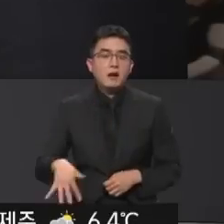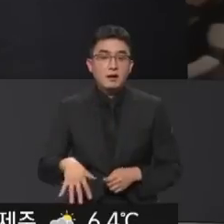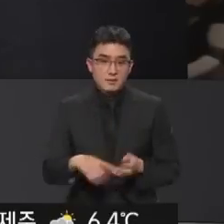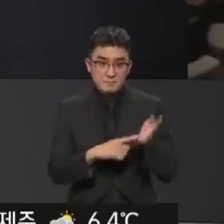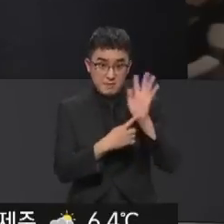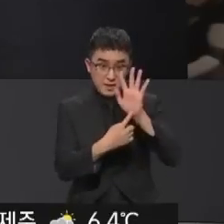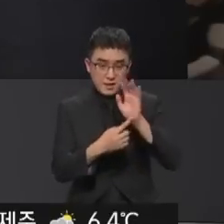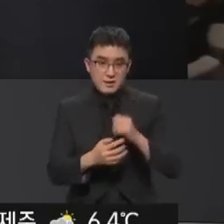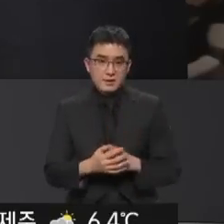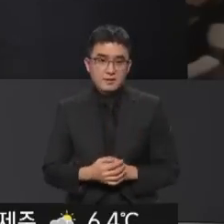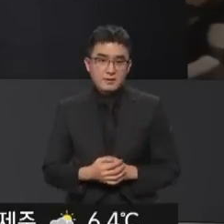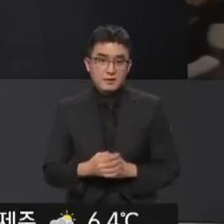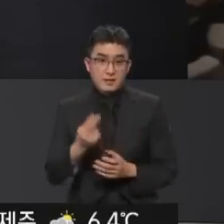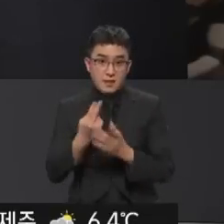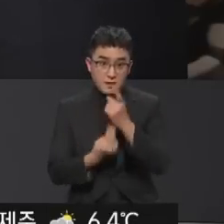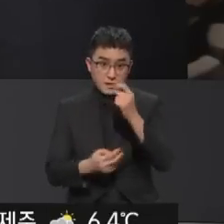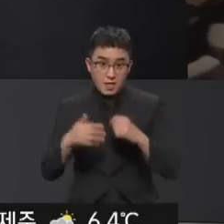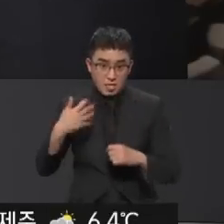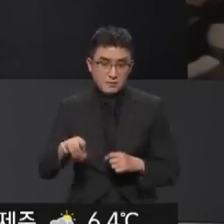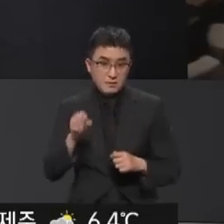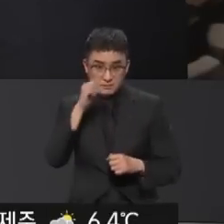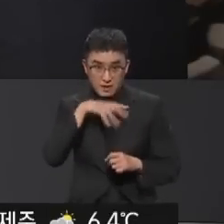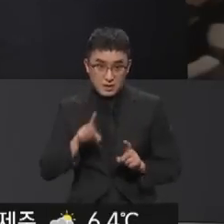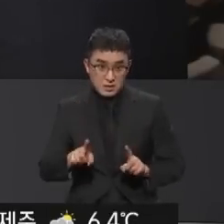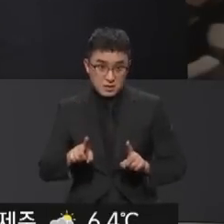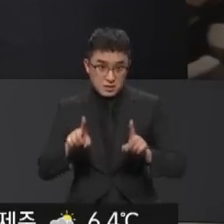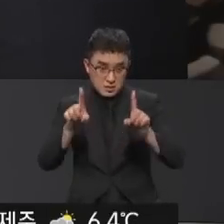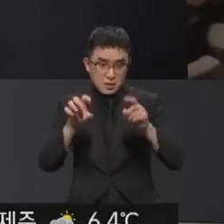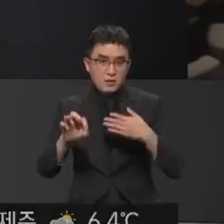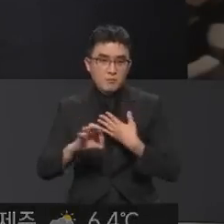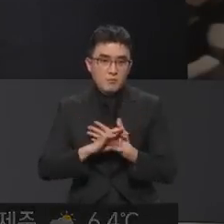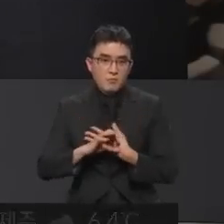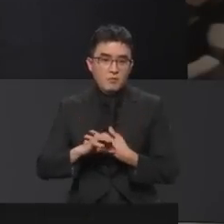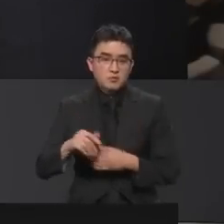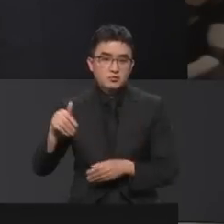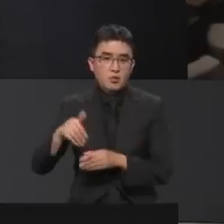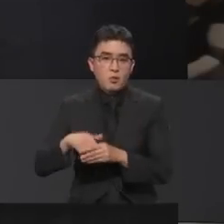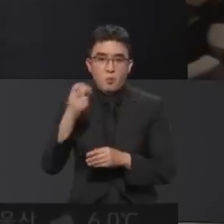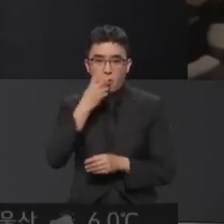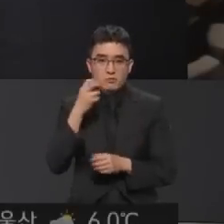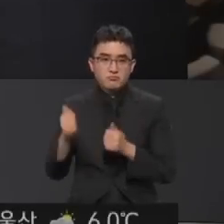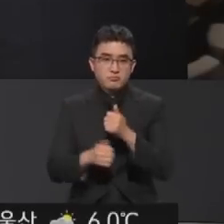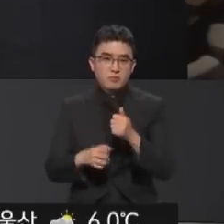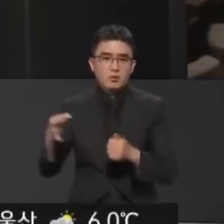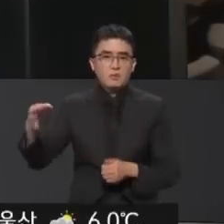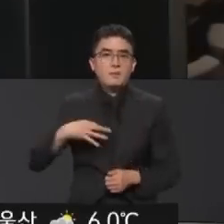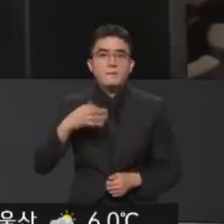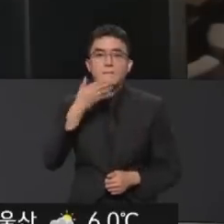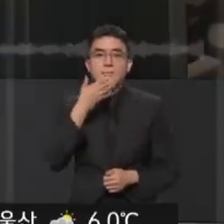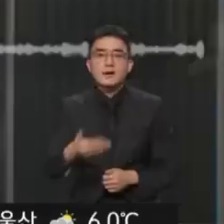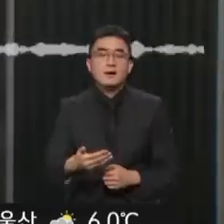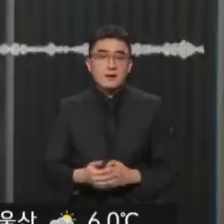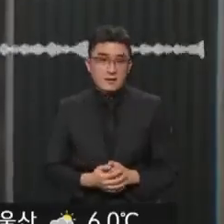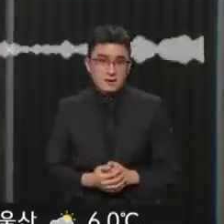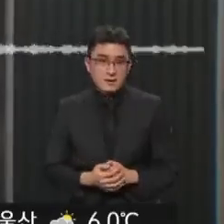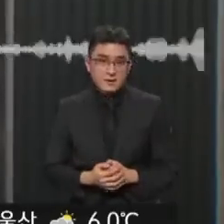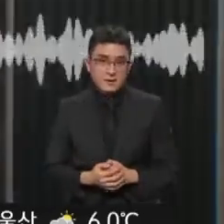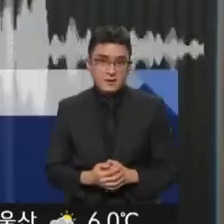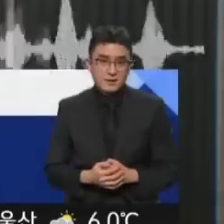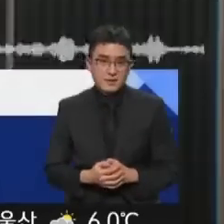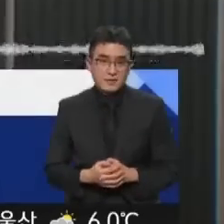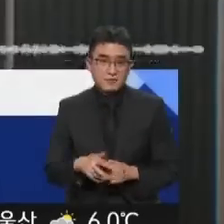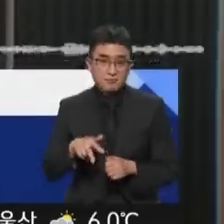맞받았는데요. 단일화 없이 완주를 했더라면 선관위에서 보전을 받을 수 있었던 비용이죠. 후보